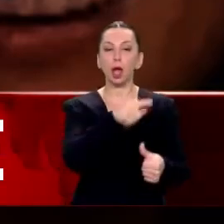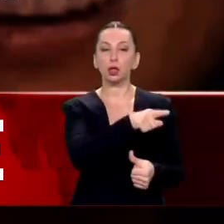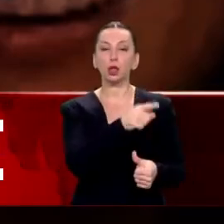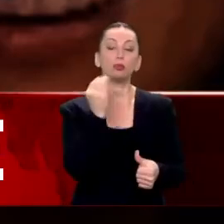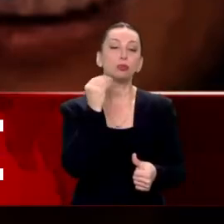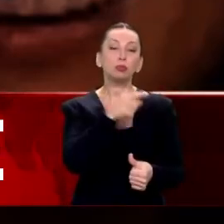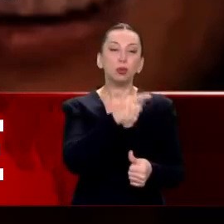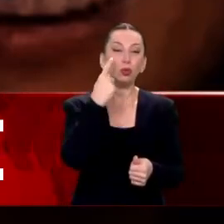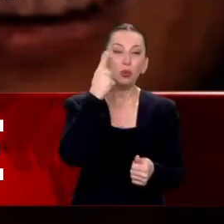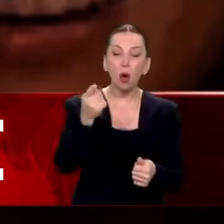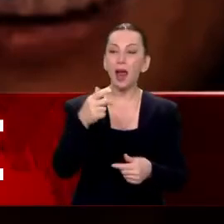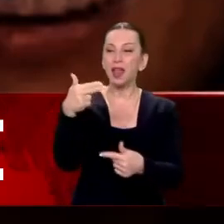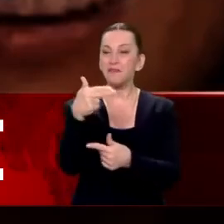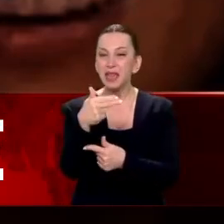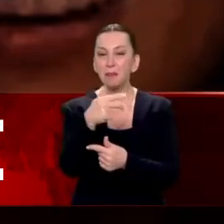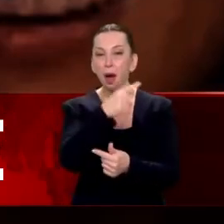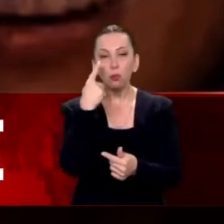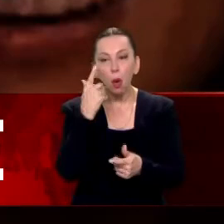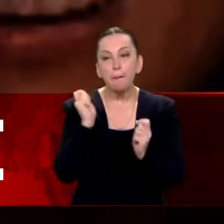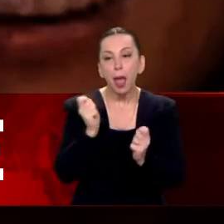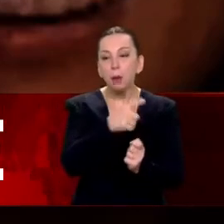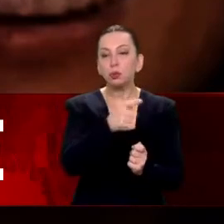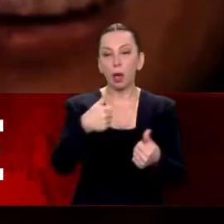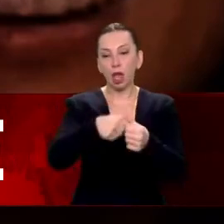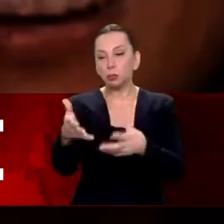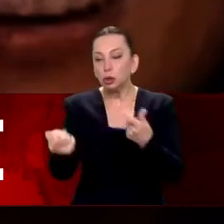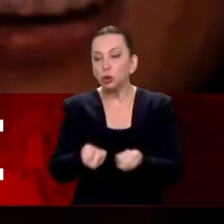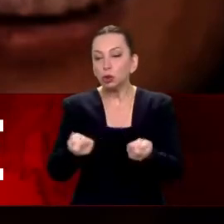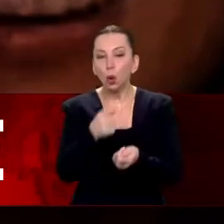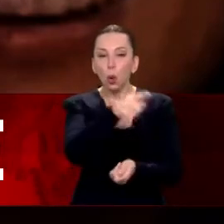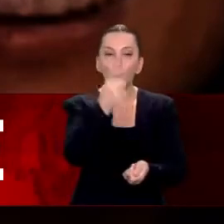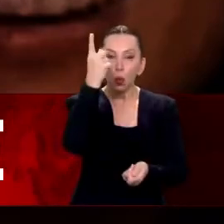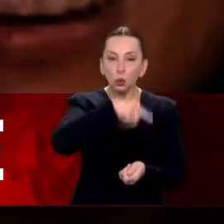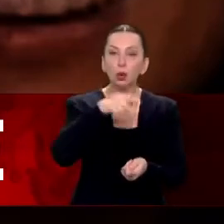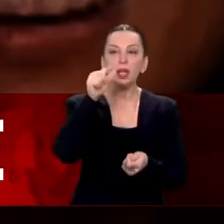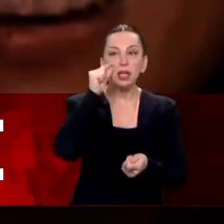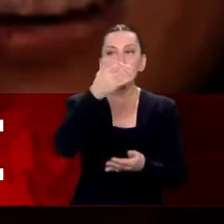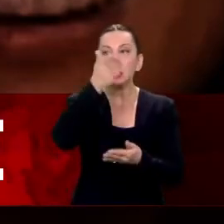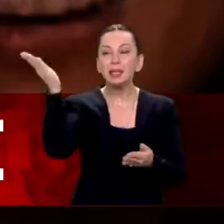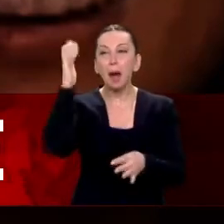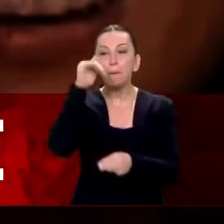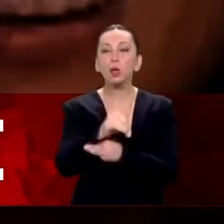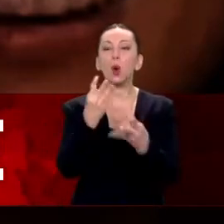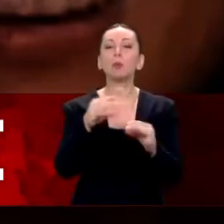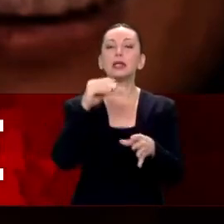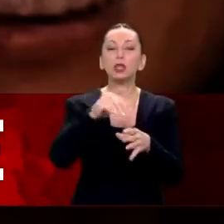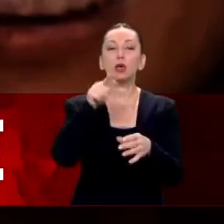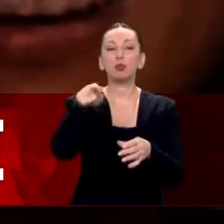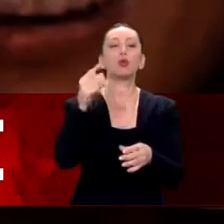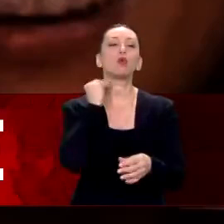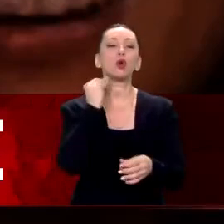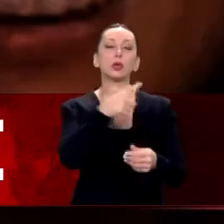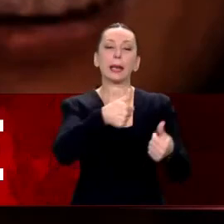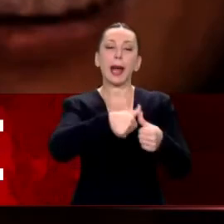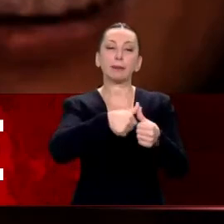konusundaki alacaklılarla sektörde iş yapmaya devam edeceği için ve kendisi yüzünden bu insanların mağdur olmaması için bu borcu üstlendi.